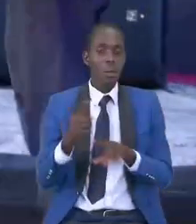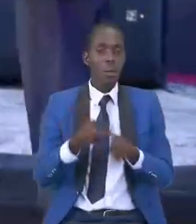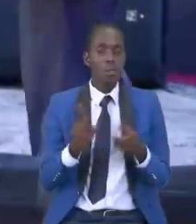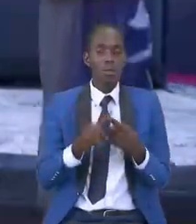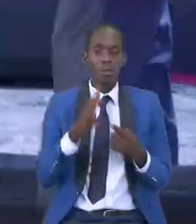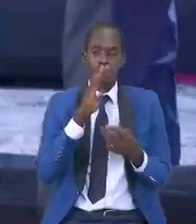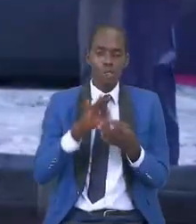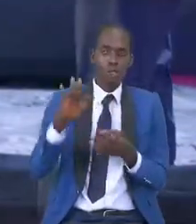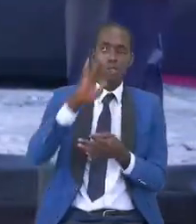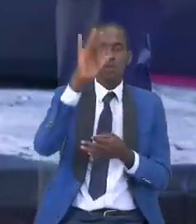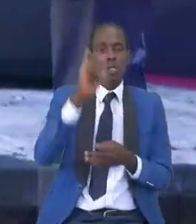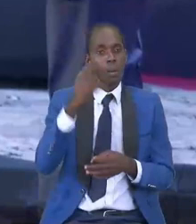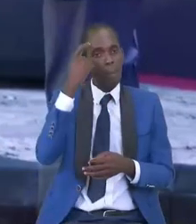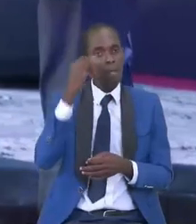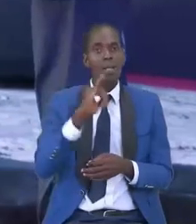mort.